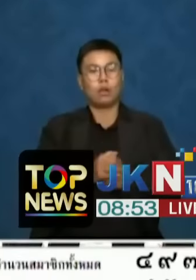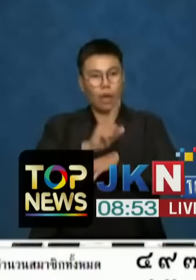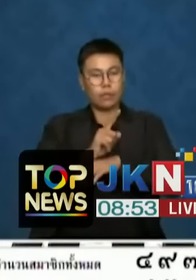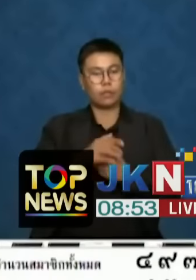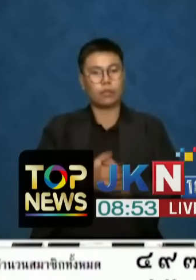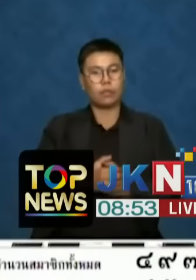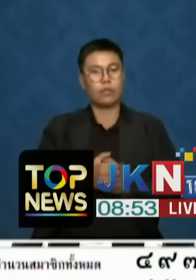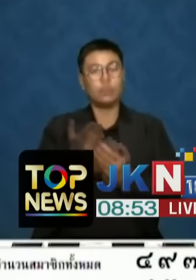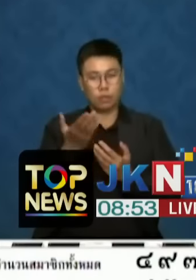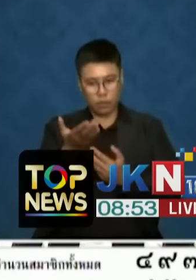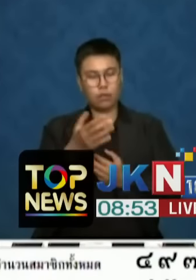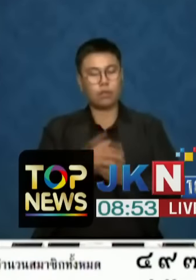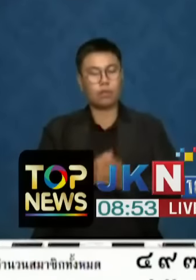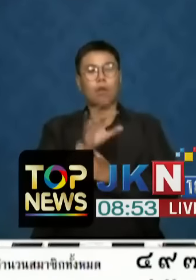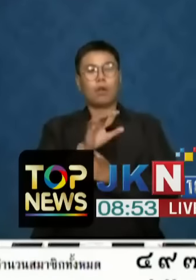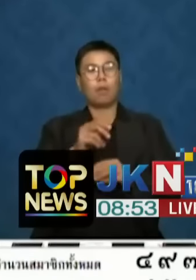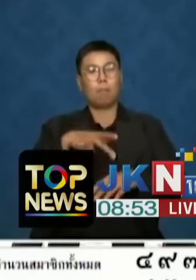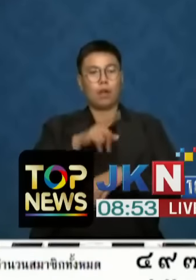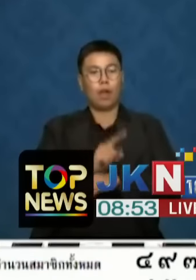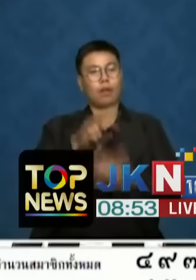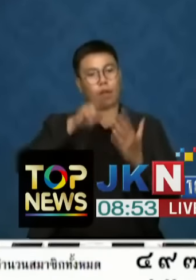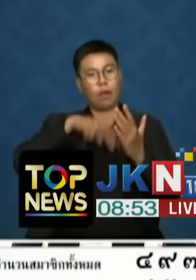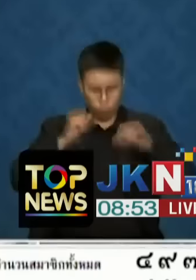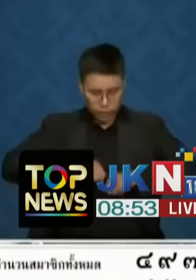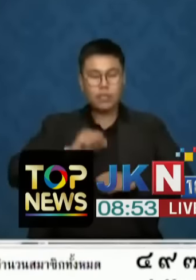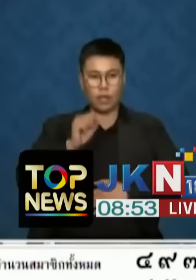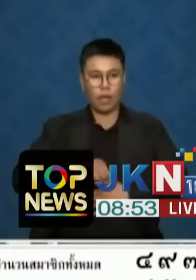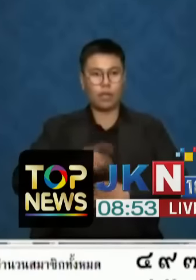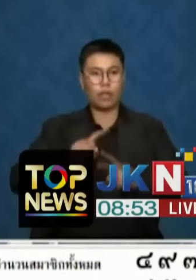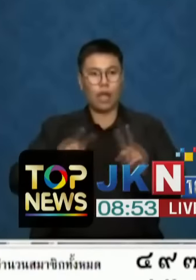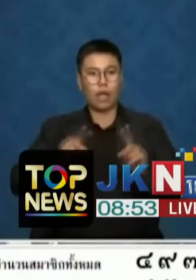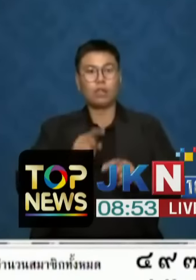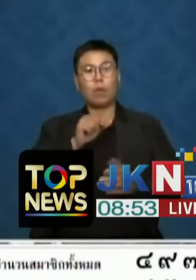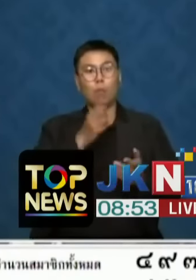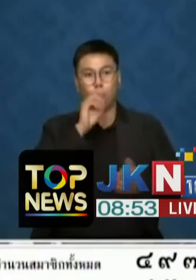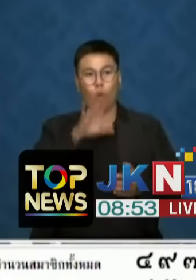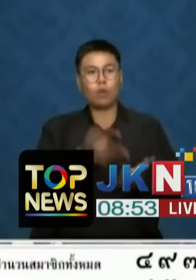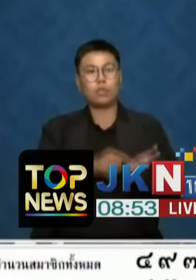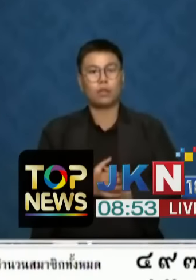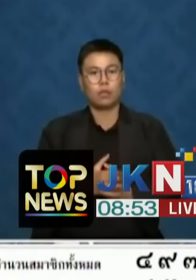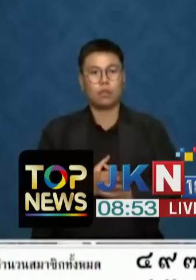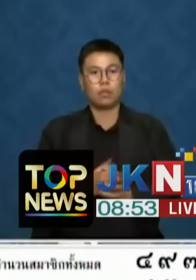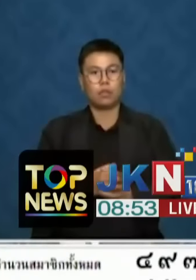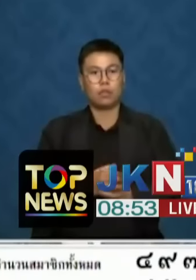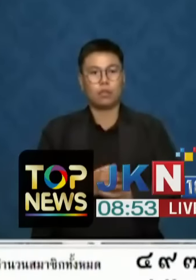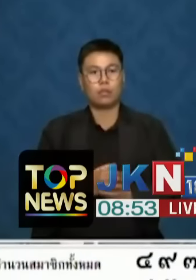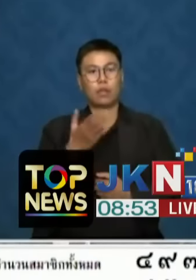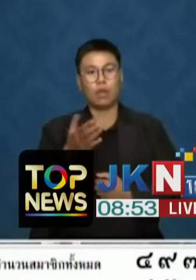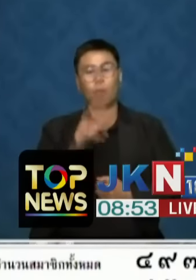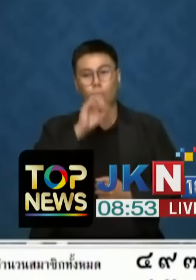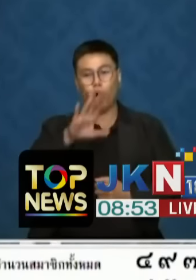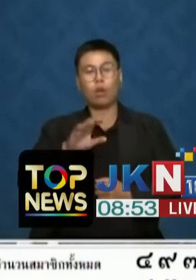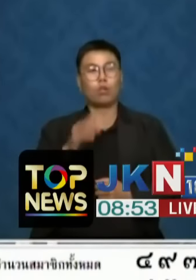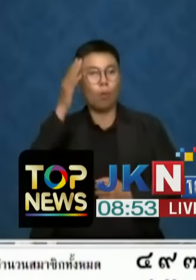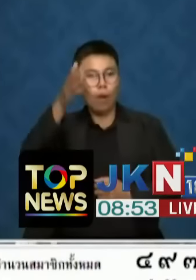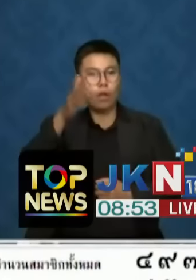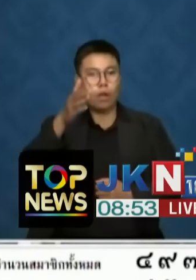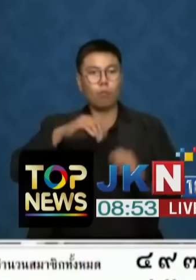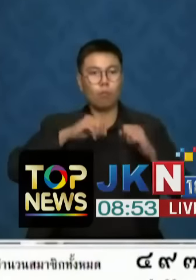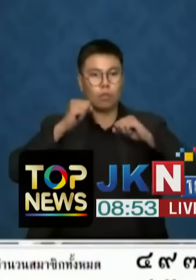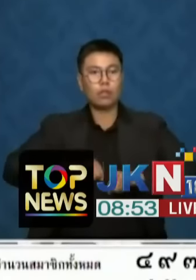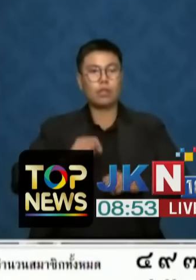านคุณพิเชษเนี่ยแต่ว่าคำพูดท่าทีของคุณหมอเนี่ยก็ไม่ปกตินะ มันเดือดเกินไป